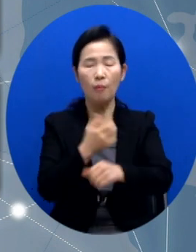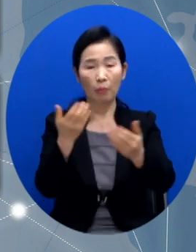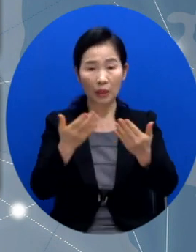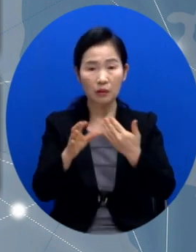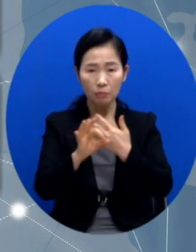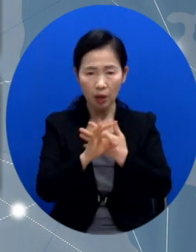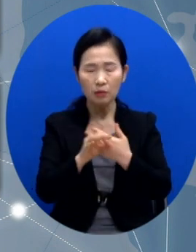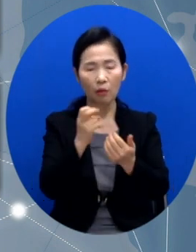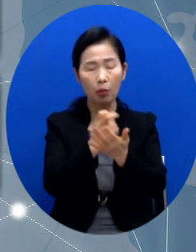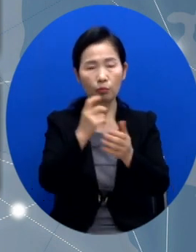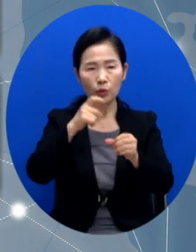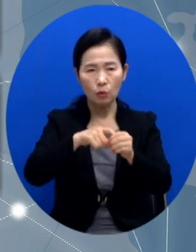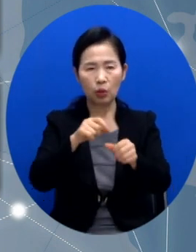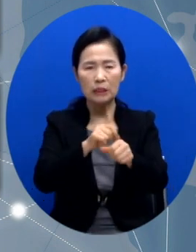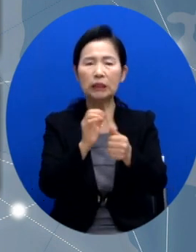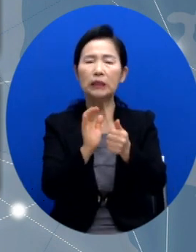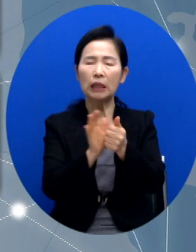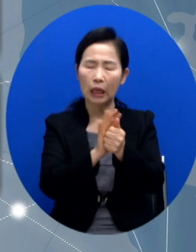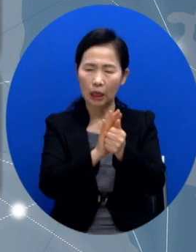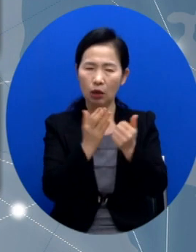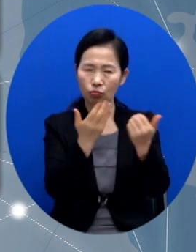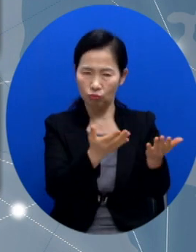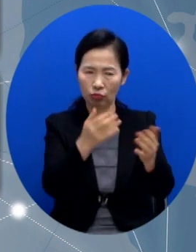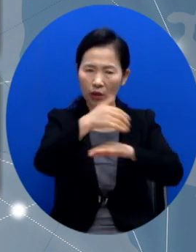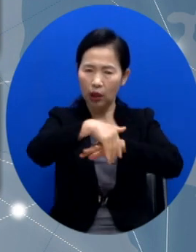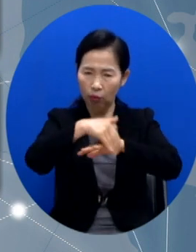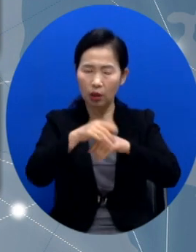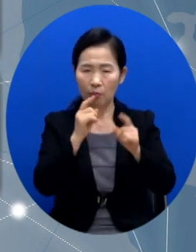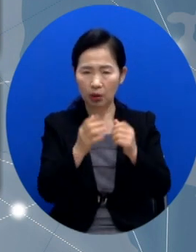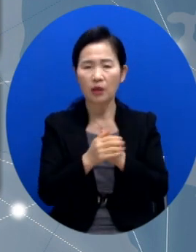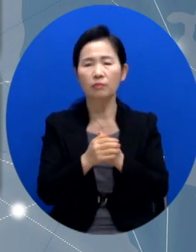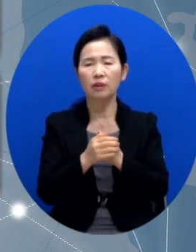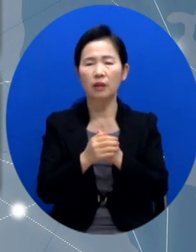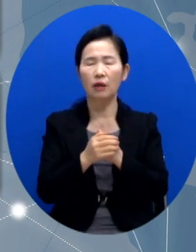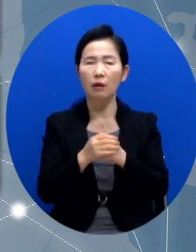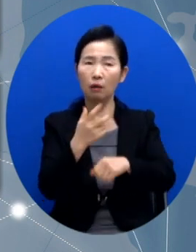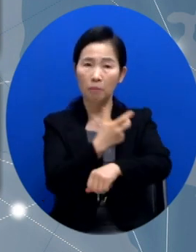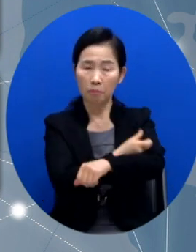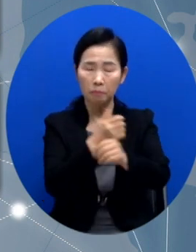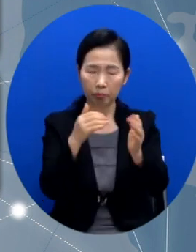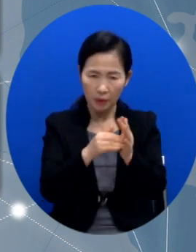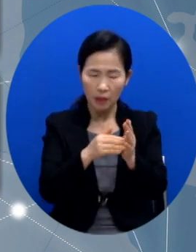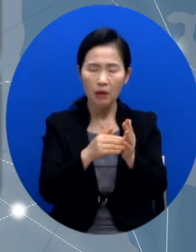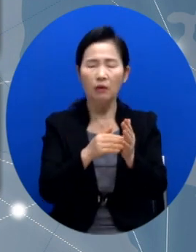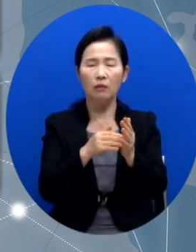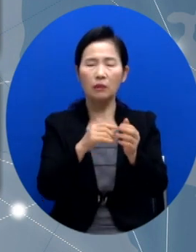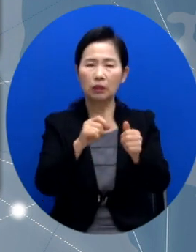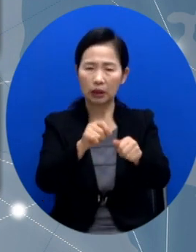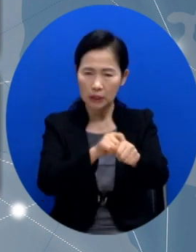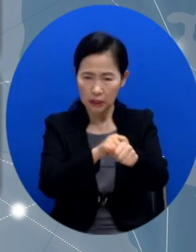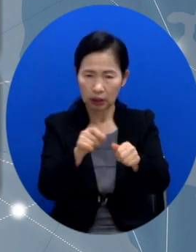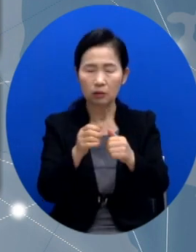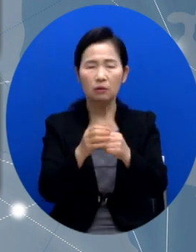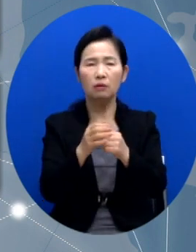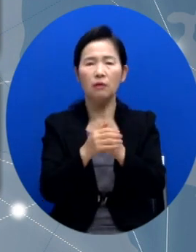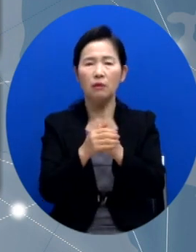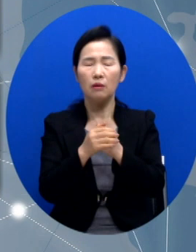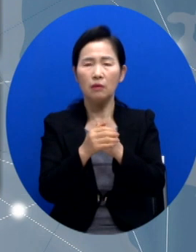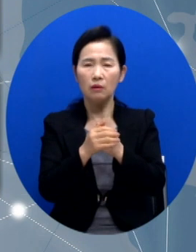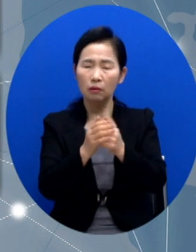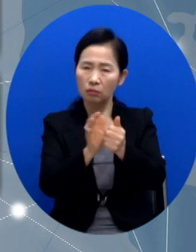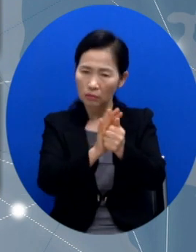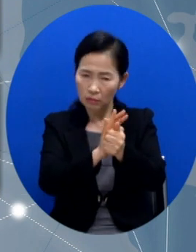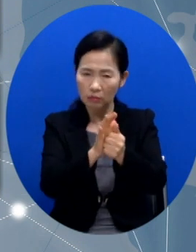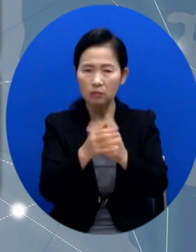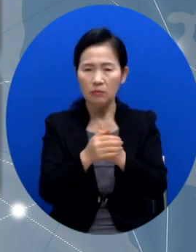있습니다. 항공사가 백신 접종자만 탑승시키거나 레스토랑이 백신 미접종자를 받지 않는 등의 차별 대우를